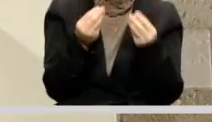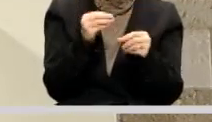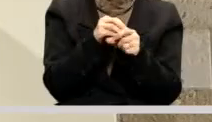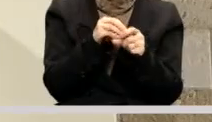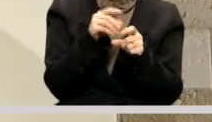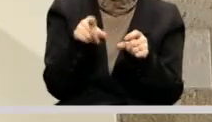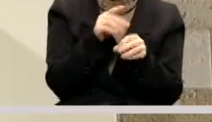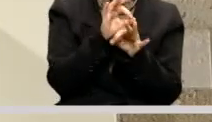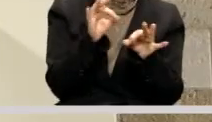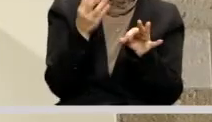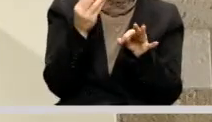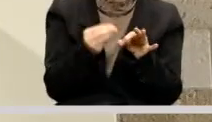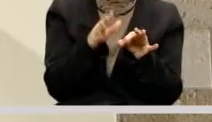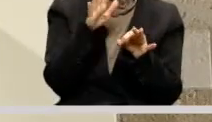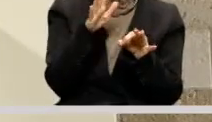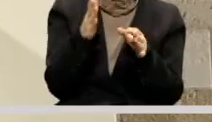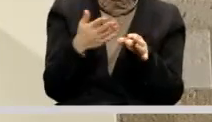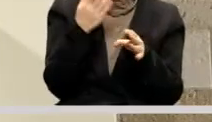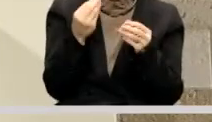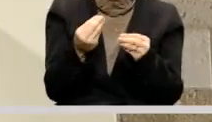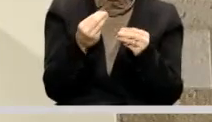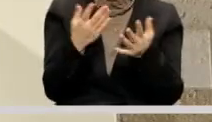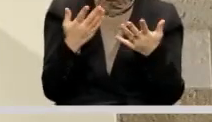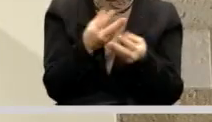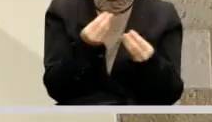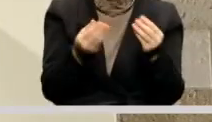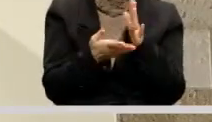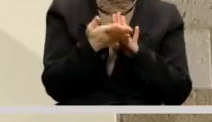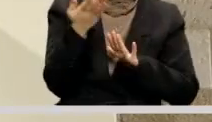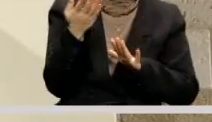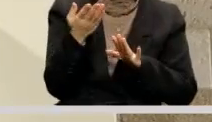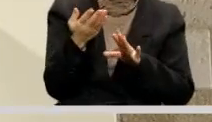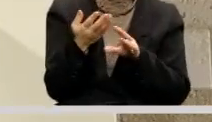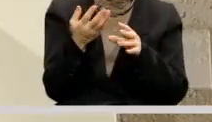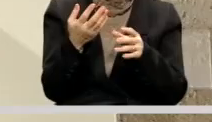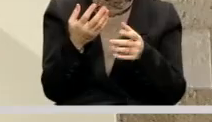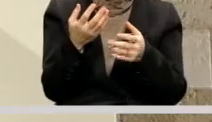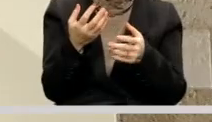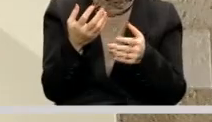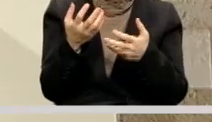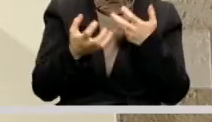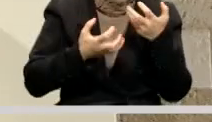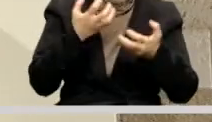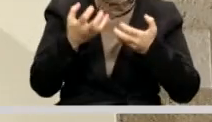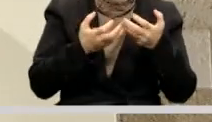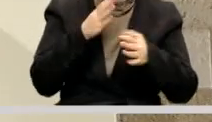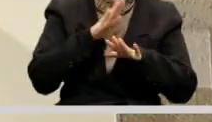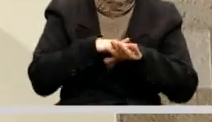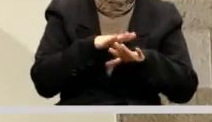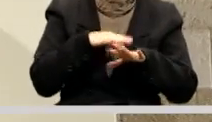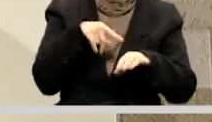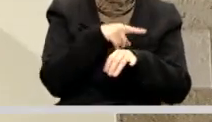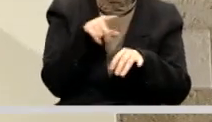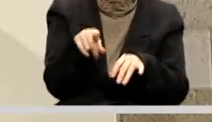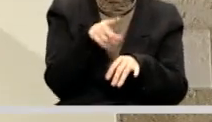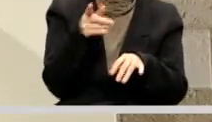iyi. Bununla genelde nerede karşılaşıyoruz? Çok sık kızartma yapıldığında dediğiniz gibi. Bununla beraber hazır ürünlerde belki